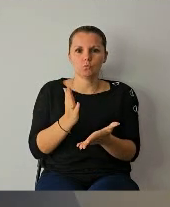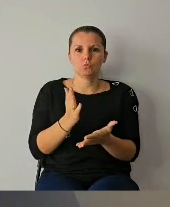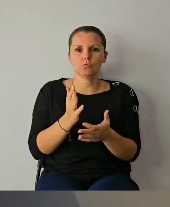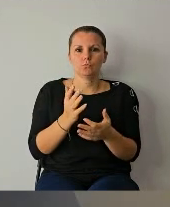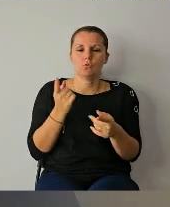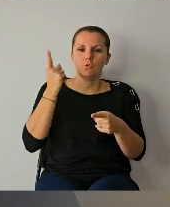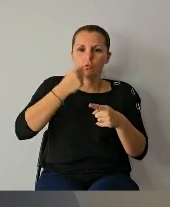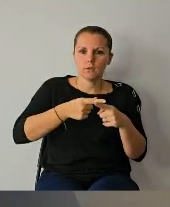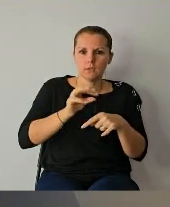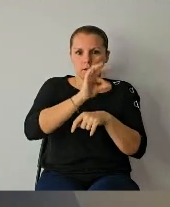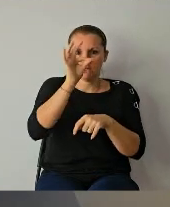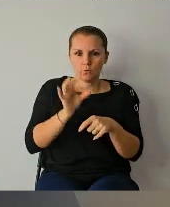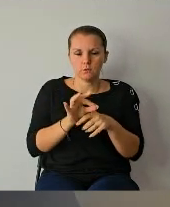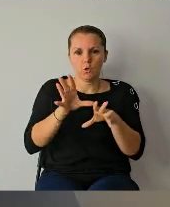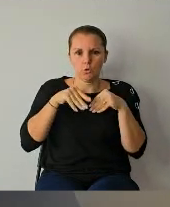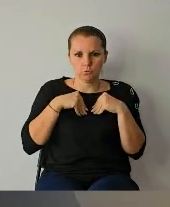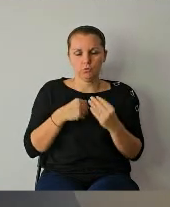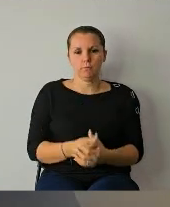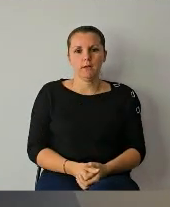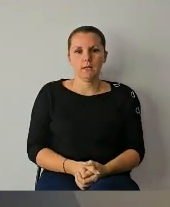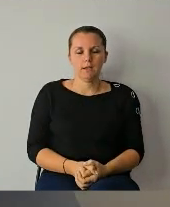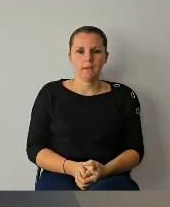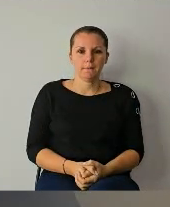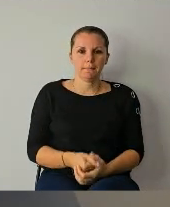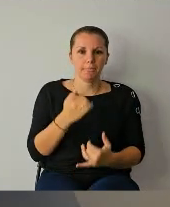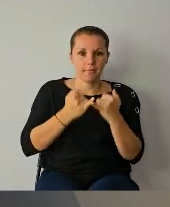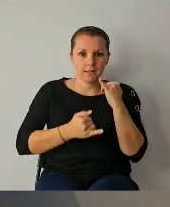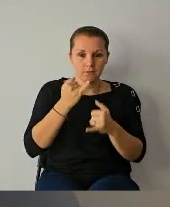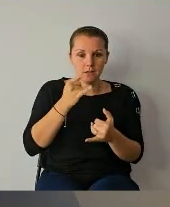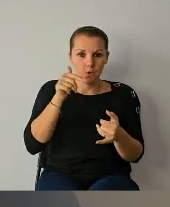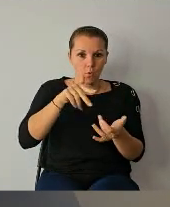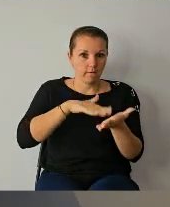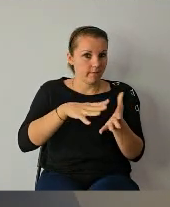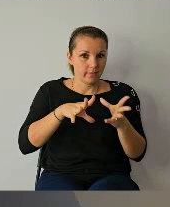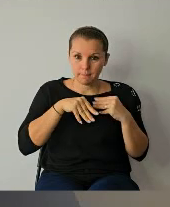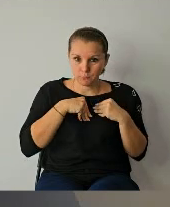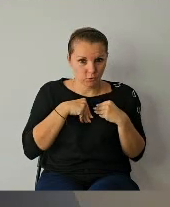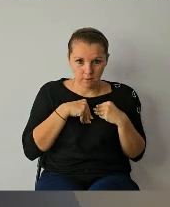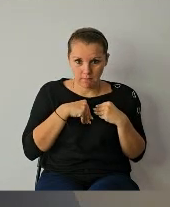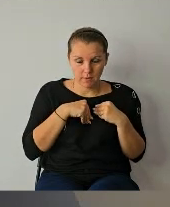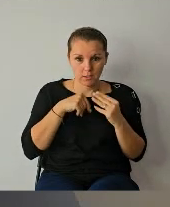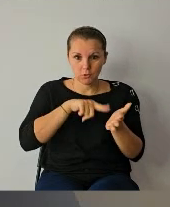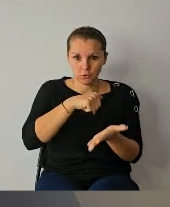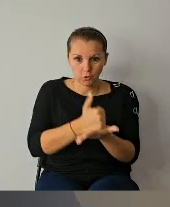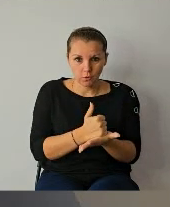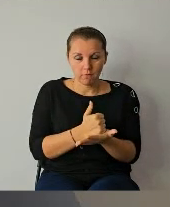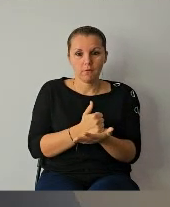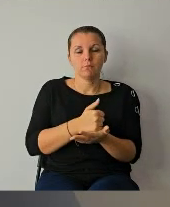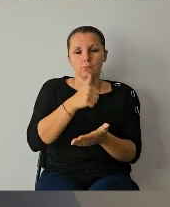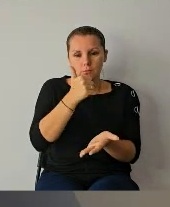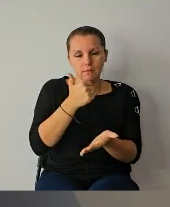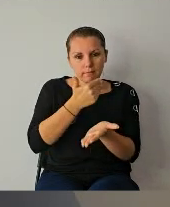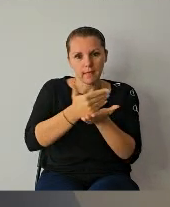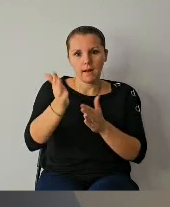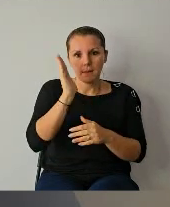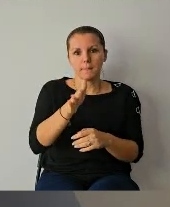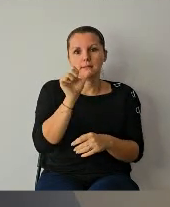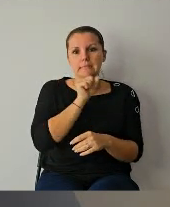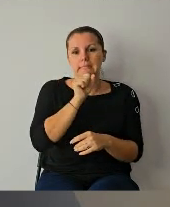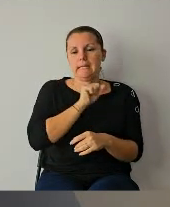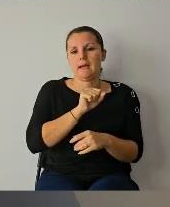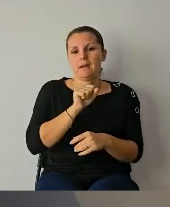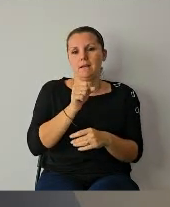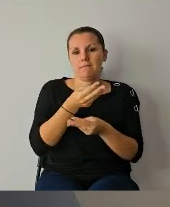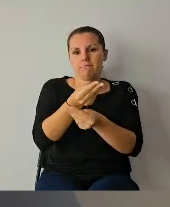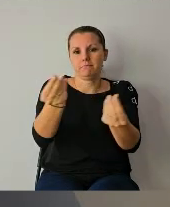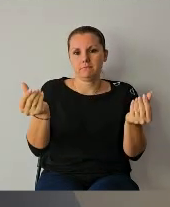funkcyjne w zwiększonej kwocie otrzymali. Jeżeli tej uchwały nie przyjmiemy, to oni dalej będą na starych stawkach